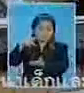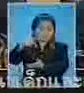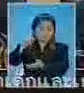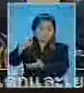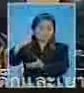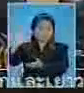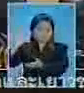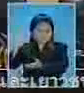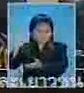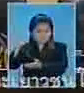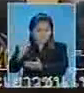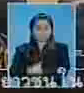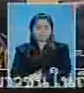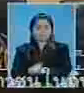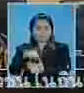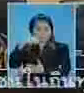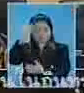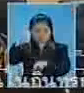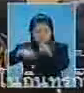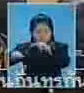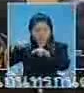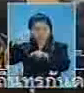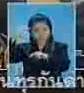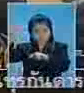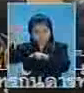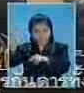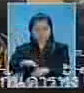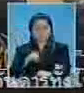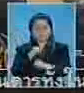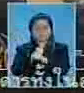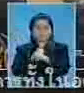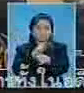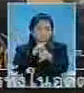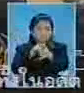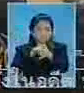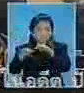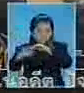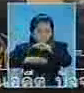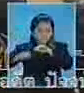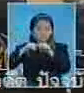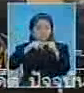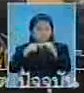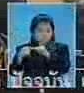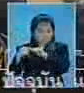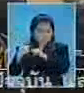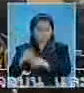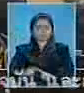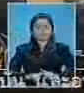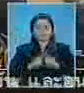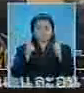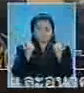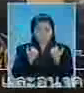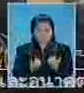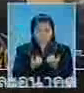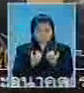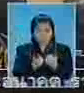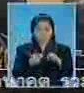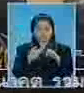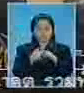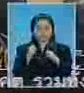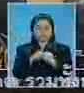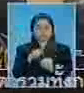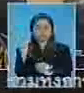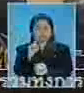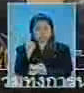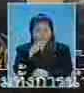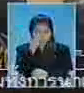ที่รู้จักกันโดยทั่วไปว่าปปช.นะครับเป็นผู้ไปสืบสวนสอบสวนต่อไปแต่ประเด็นปัญหาของพวกเรานะครับที่ปฏิบัติหน้าที่ด้วย